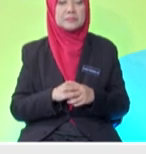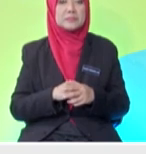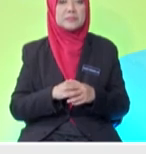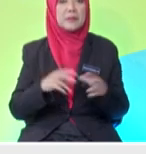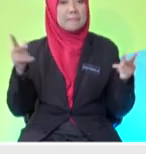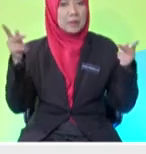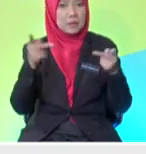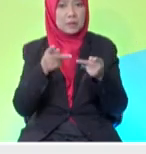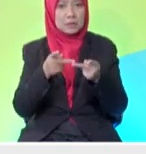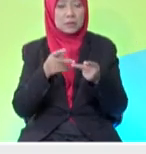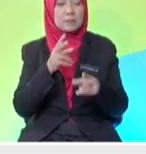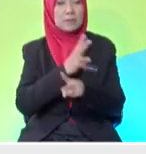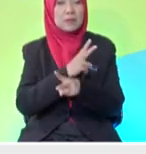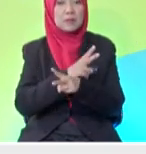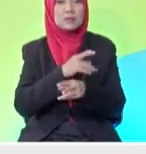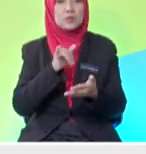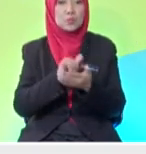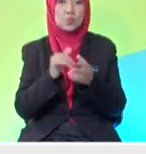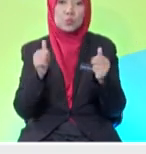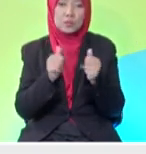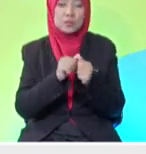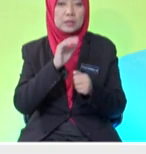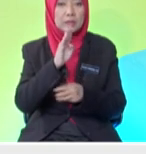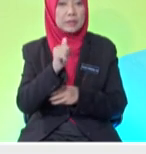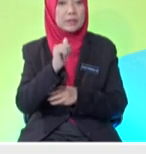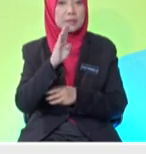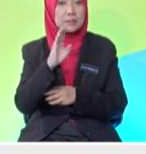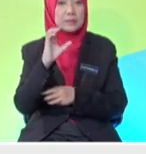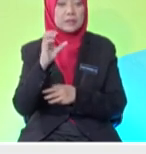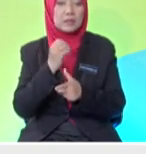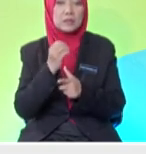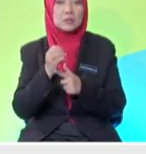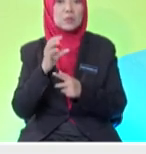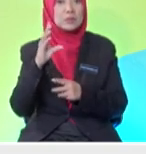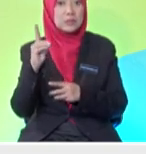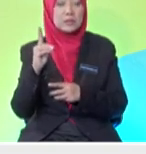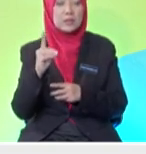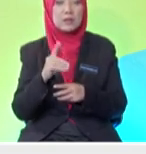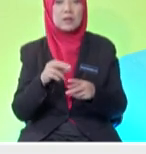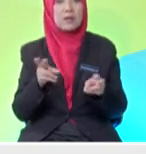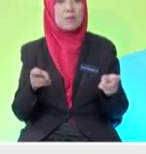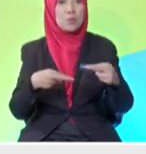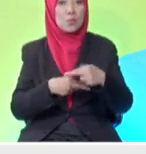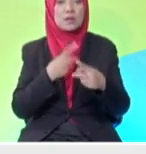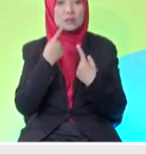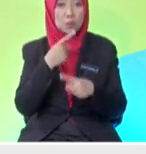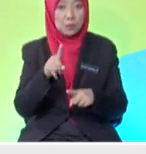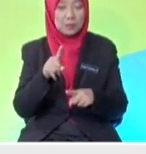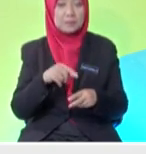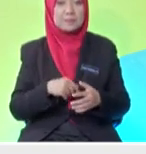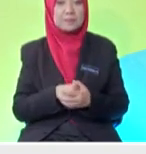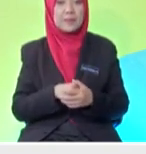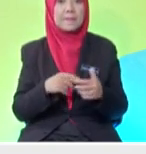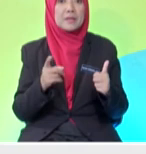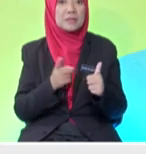penyelenggaraan itu dengan menurut ABC atau di dalam ruang jawaban Oke jadi yang pertama yang